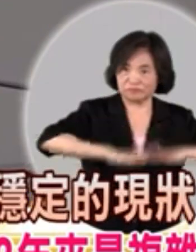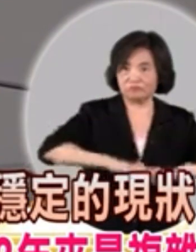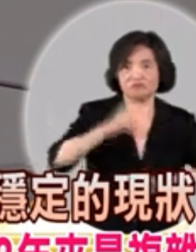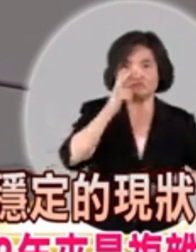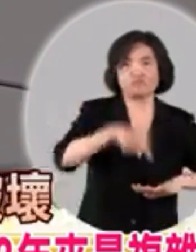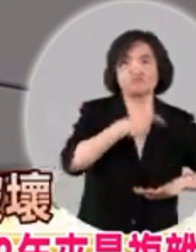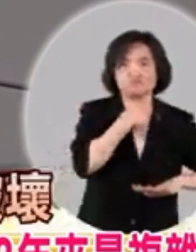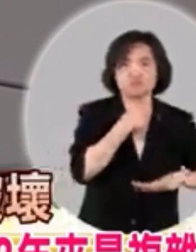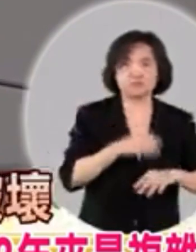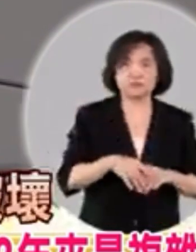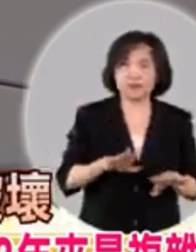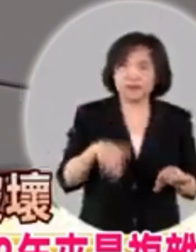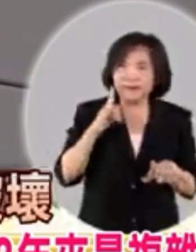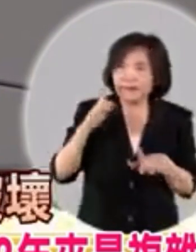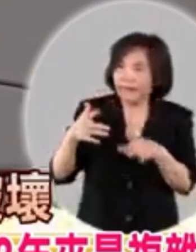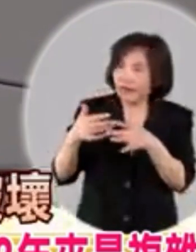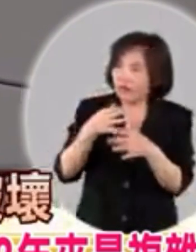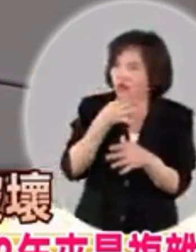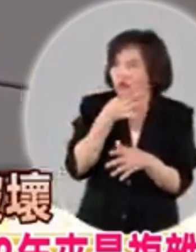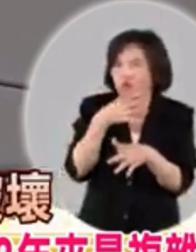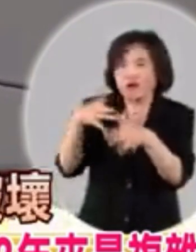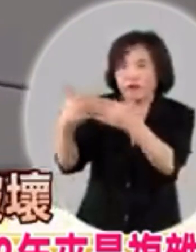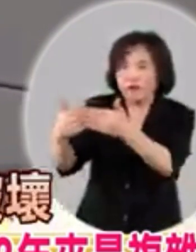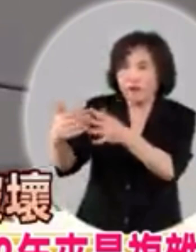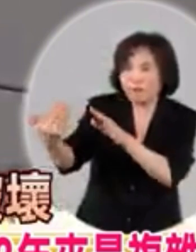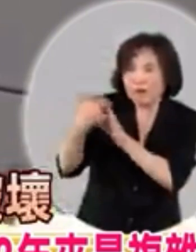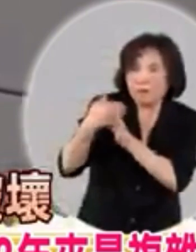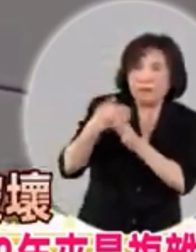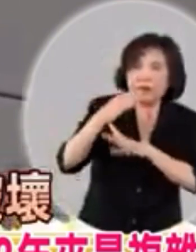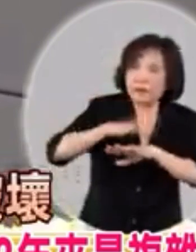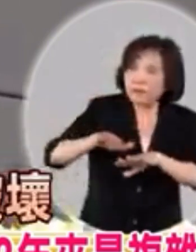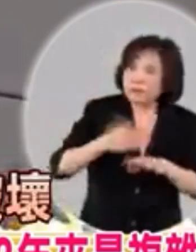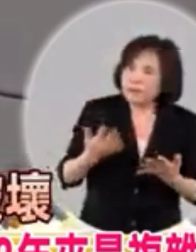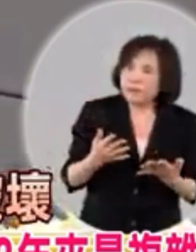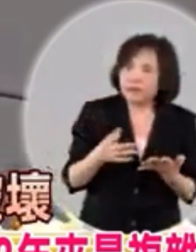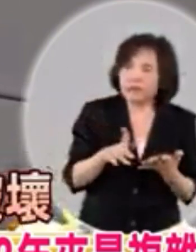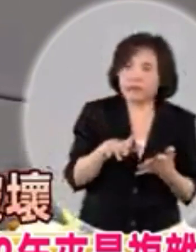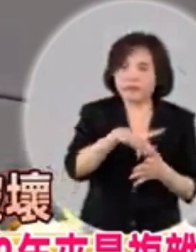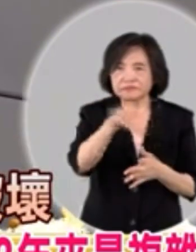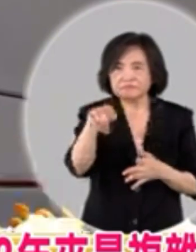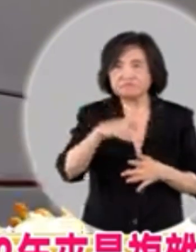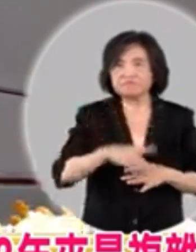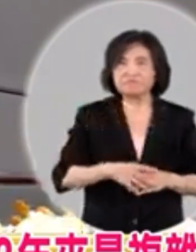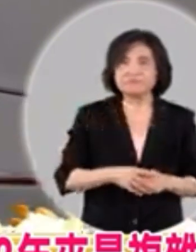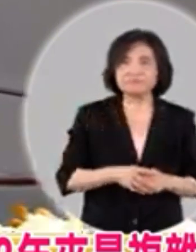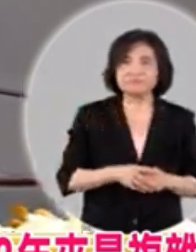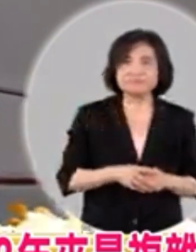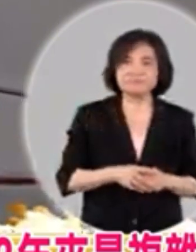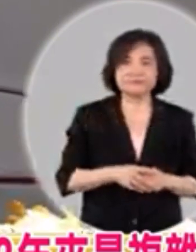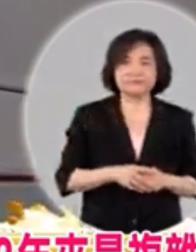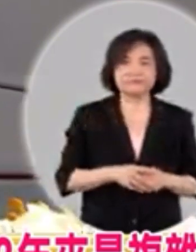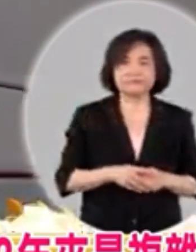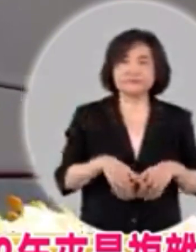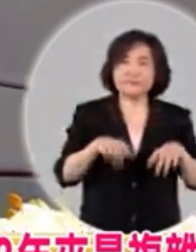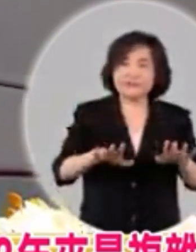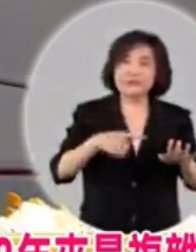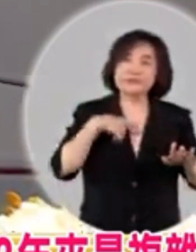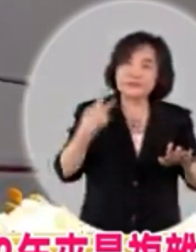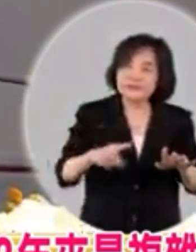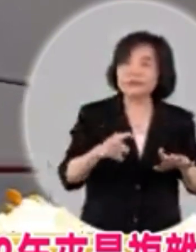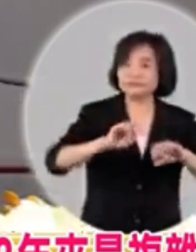是否会遭受到中国片面的破坏。在这里我要重